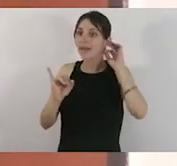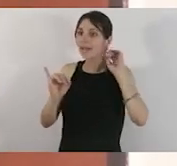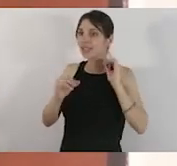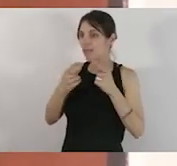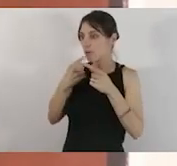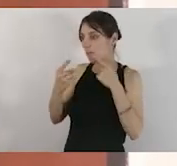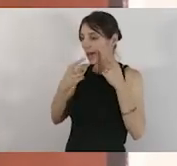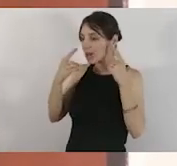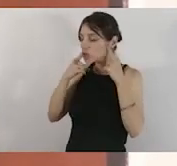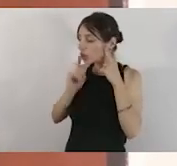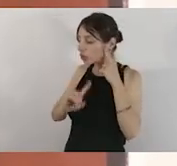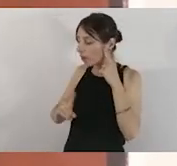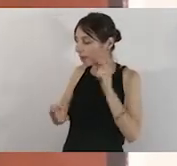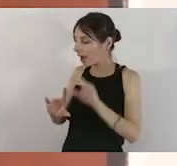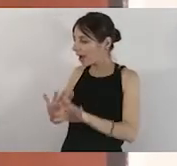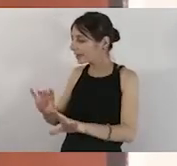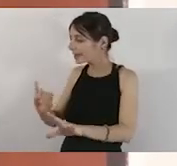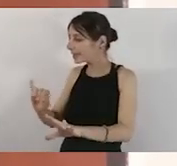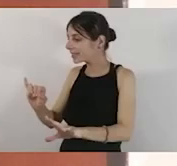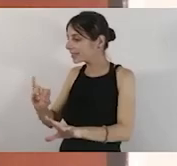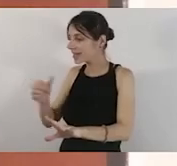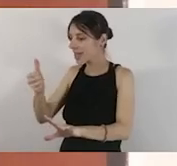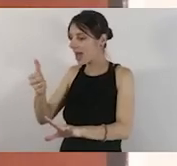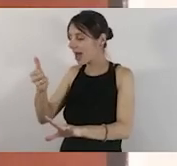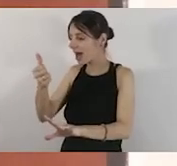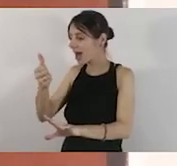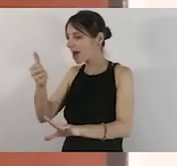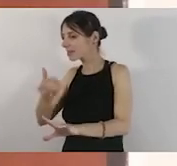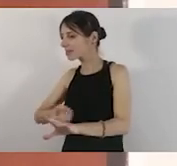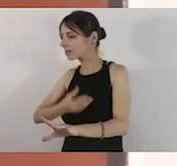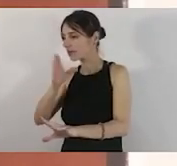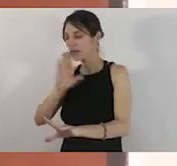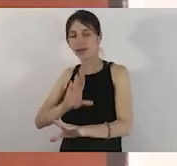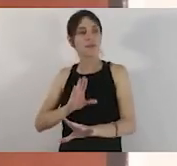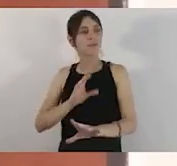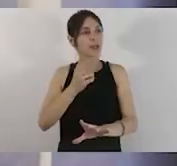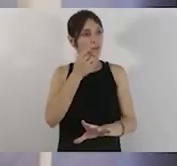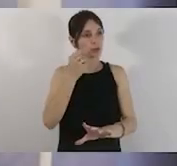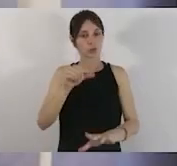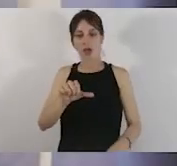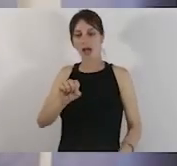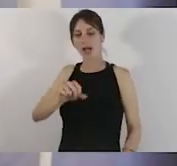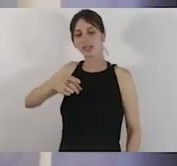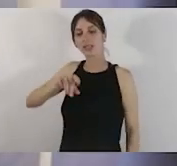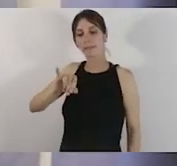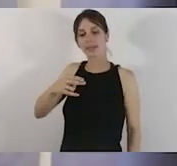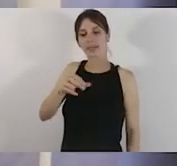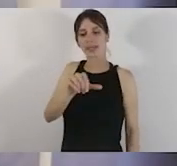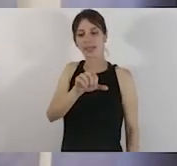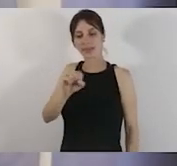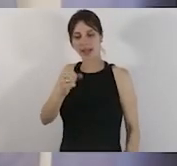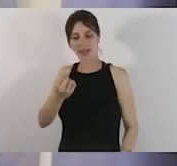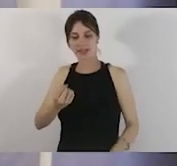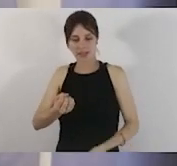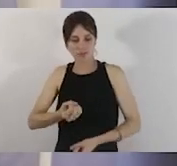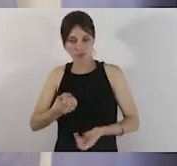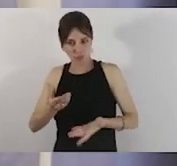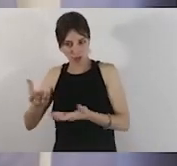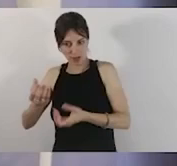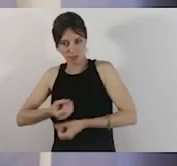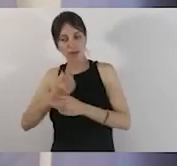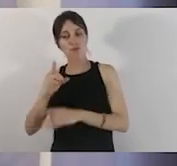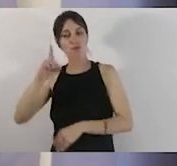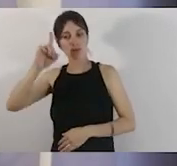Est-ce que je peux. Est-ce que je peux. Prendre... Je donne la parole à Monsieur Aspinas et vous levez la main quand vous voulez intervenir, s'il vous plaît,